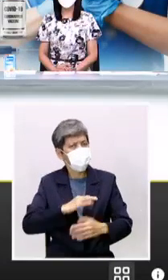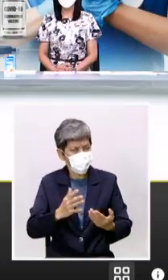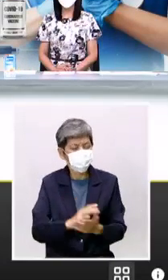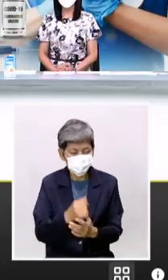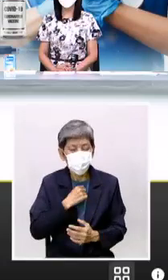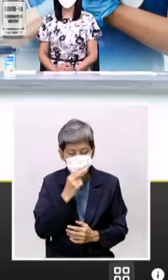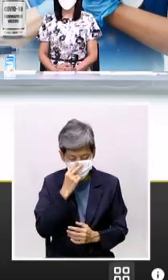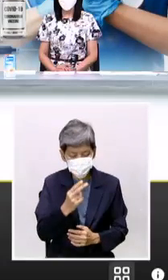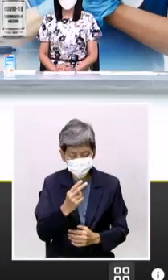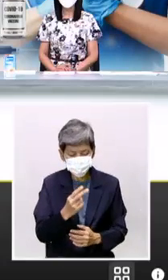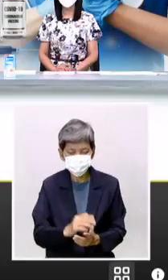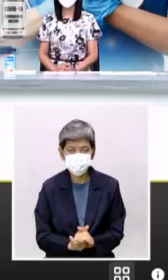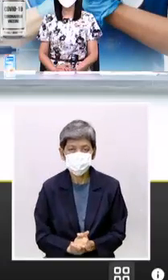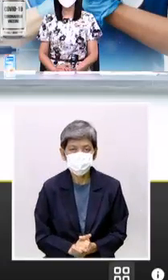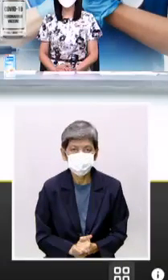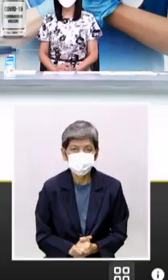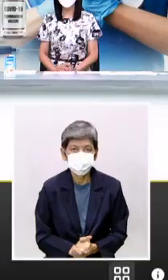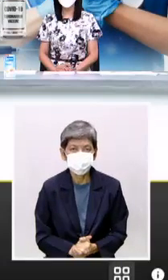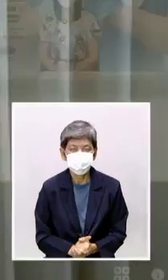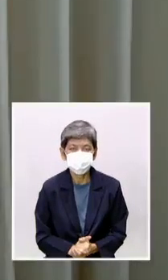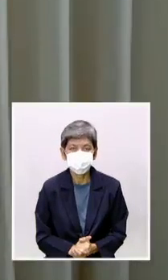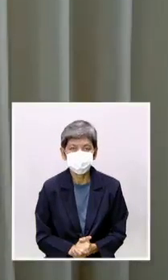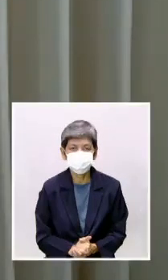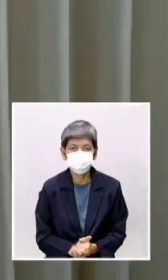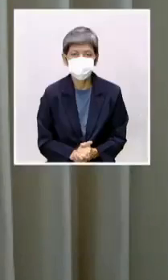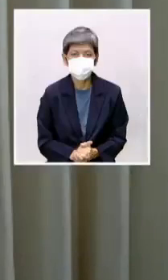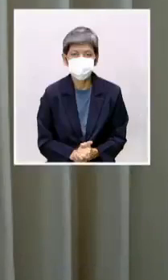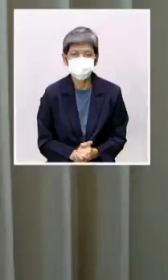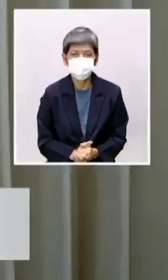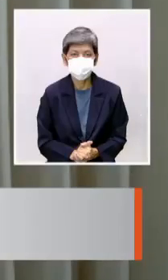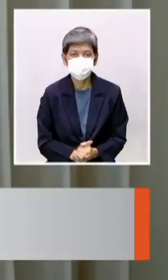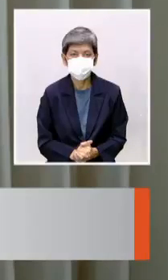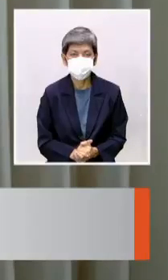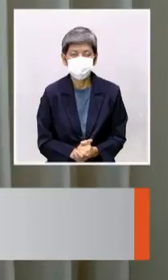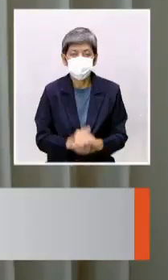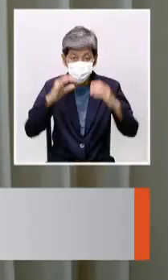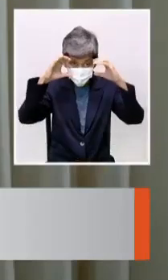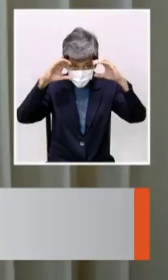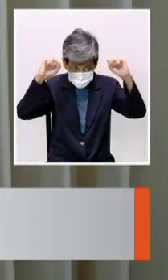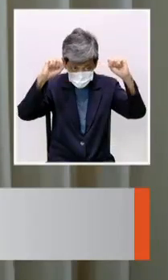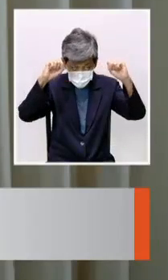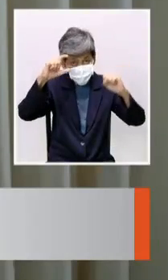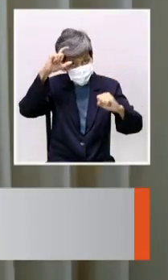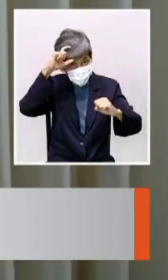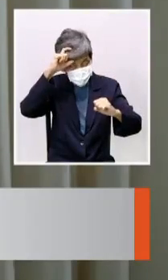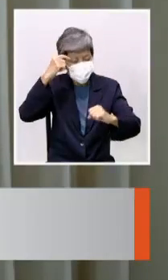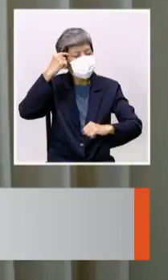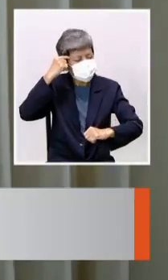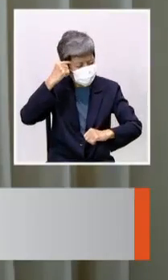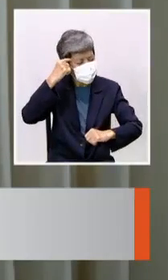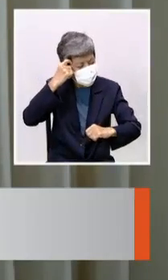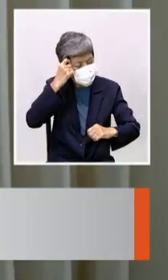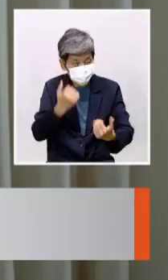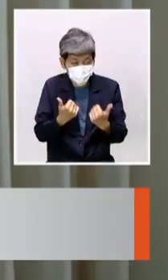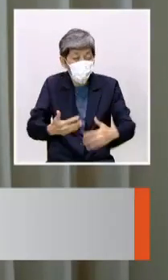ติดตามรายละเอียดพร้อมๆกันเลยค่ะ เชิญเลยค่ะ เชิญค่ะ ก่อนหน้านี้นะคะประธานาธิบดีโจไบเดนตั้งเป้าเอาไว้ว่าในช่ว